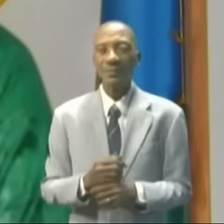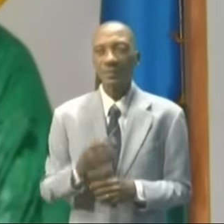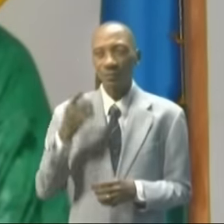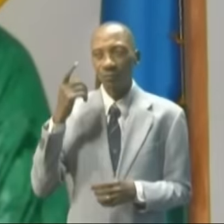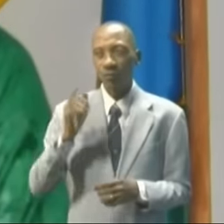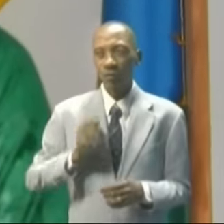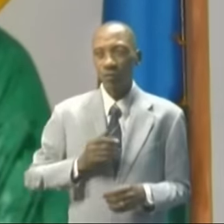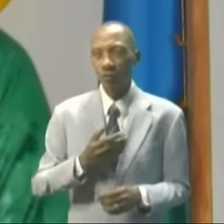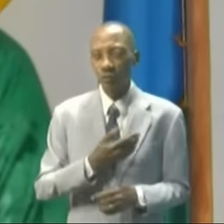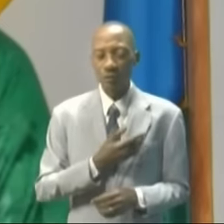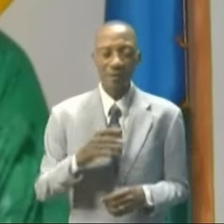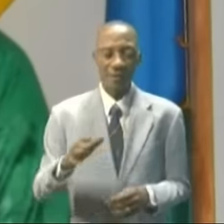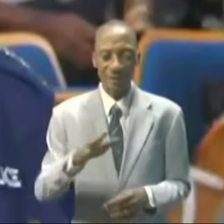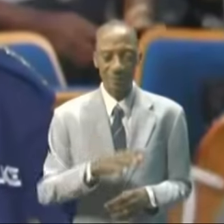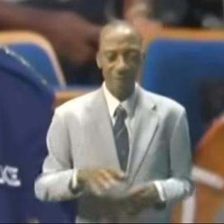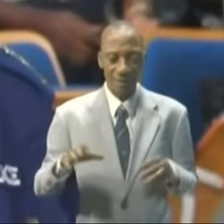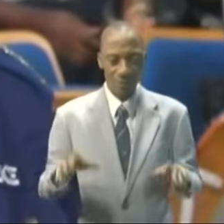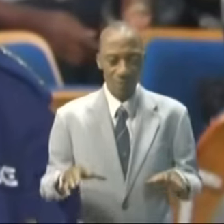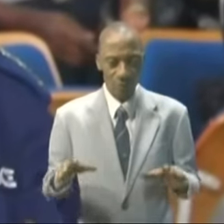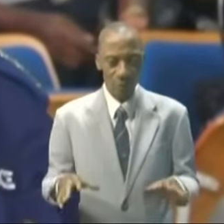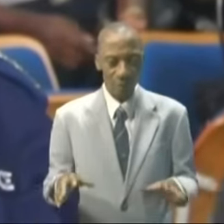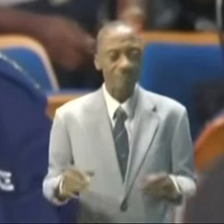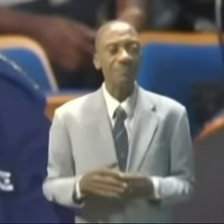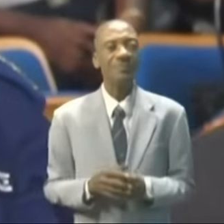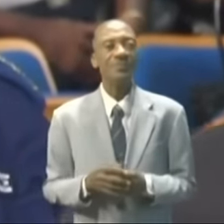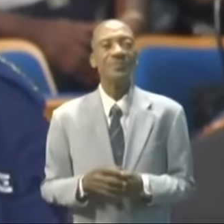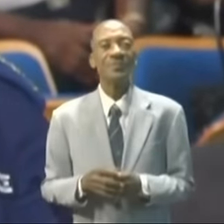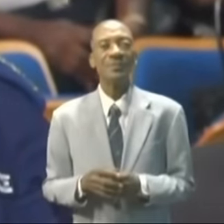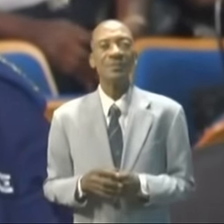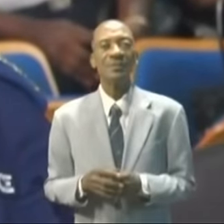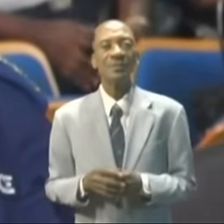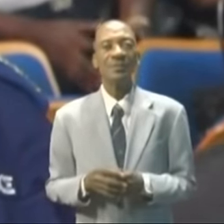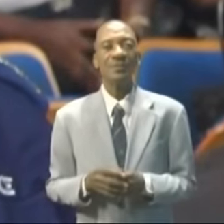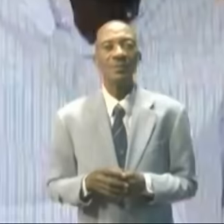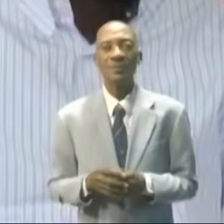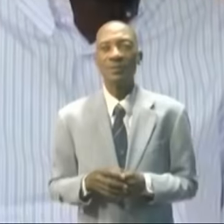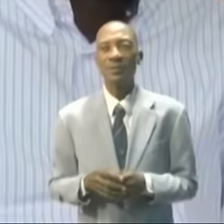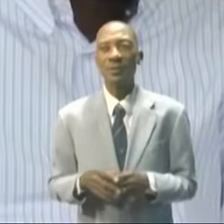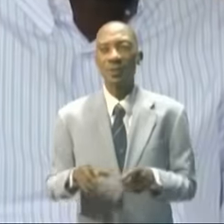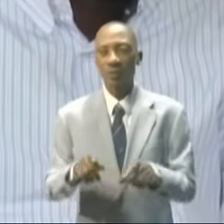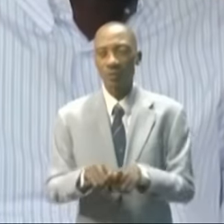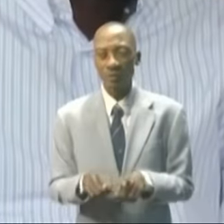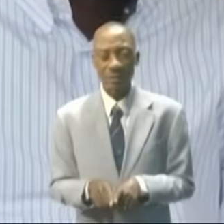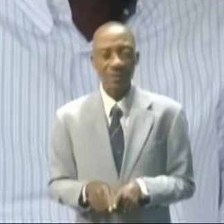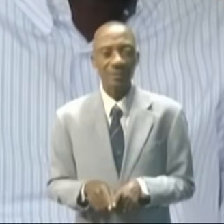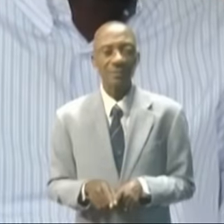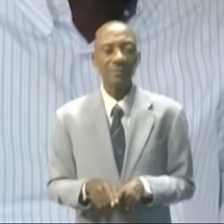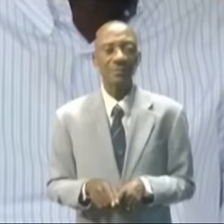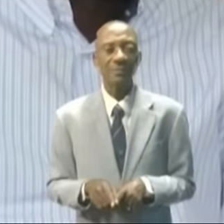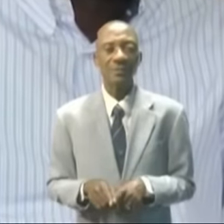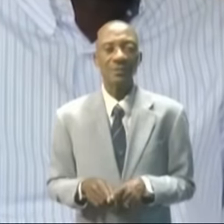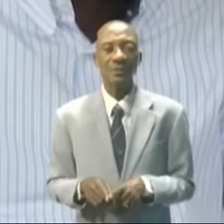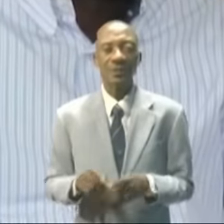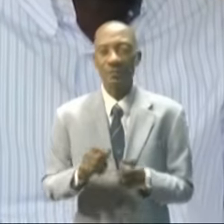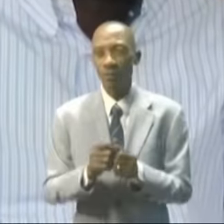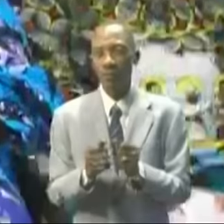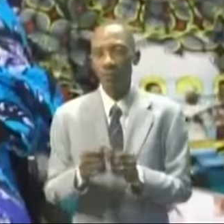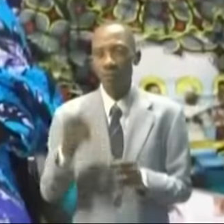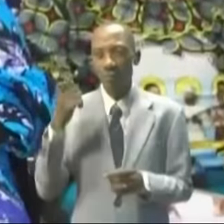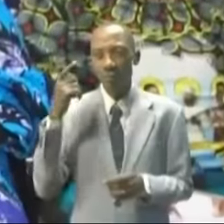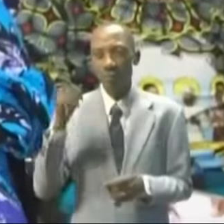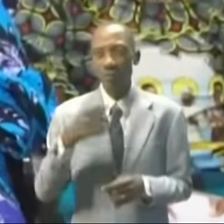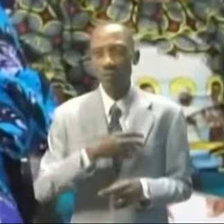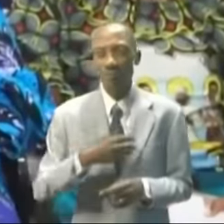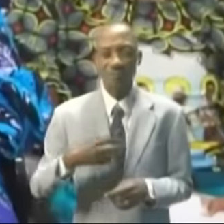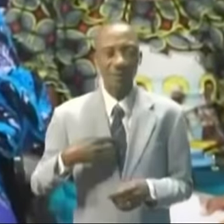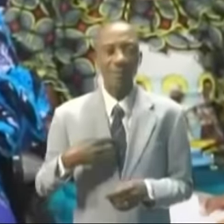leurs institutions respectives, c'est parmi les objectifs de cet atelier sur le mentorat des femmes dans la réforme du